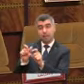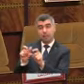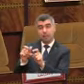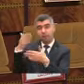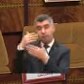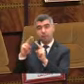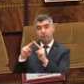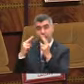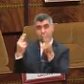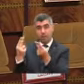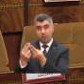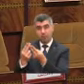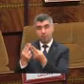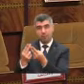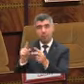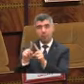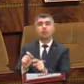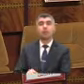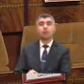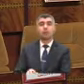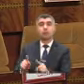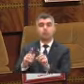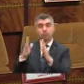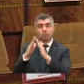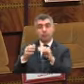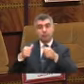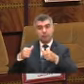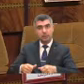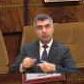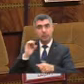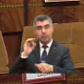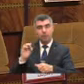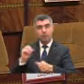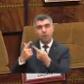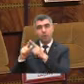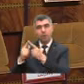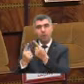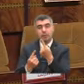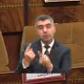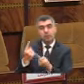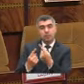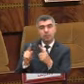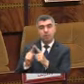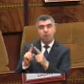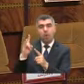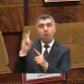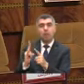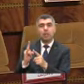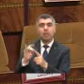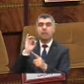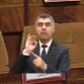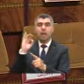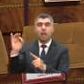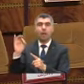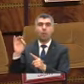المغربيه كيفضلوا بانهم يمضيوا الحجر بالفنادق دول الاستقبال، الامر الذي يحرم بلادنا من مداخل مهمه